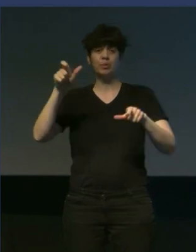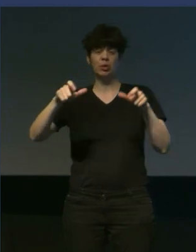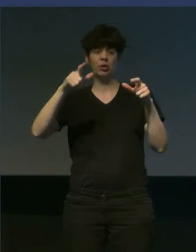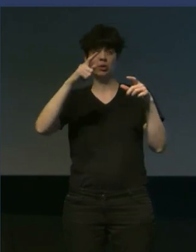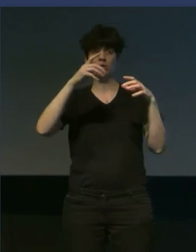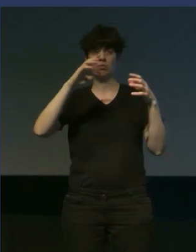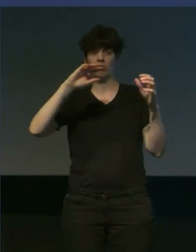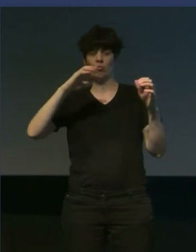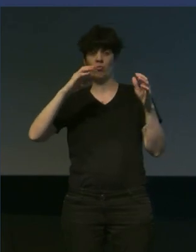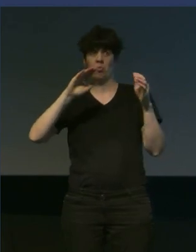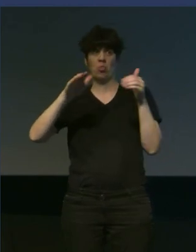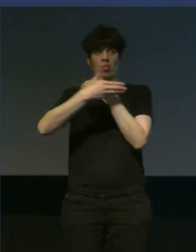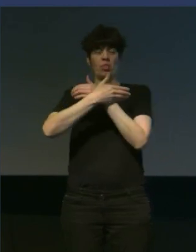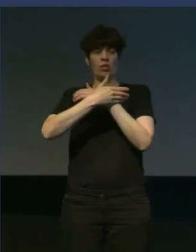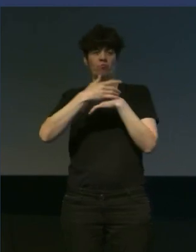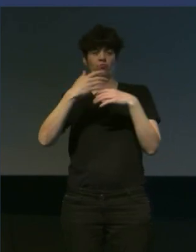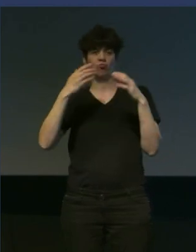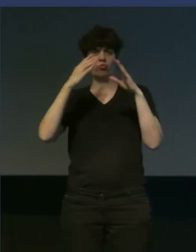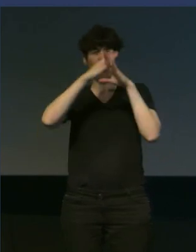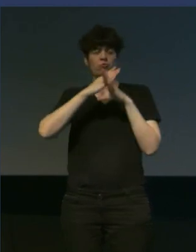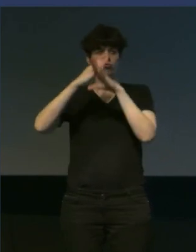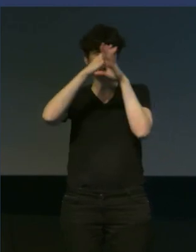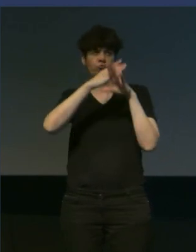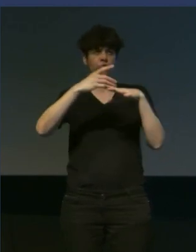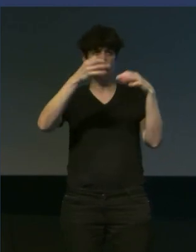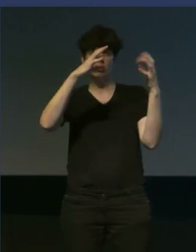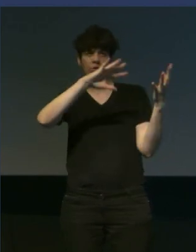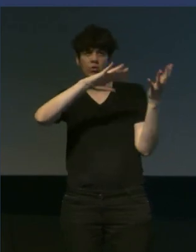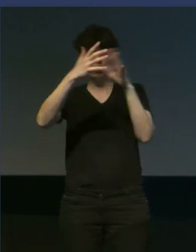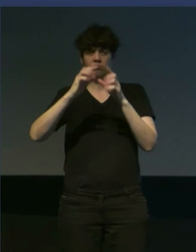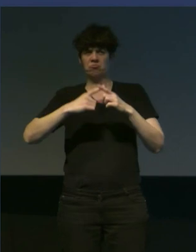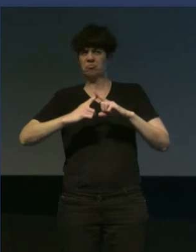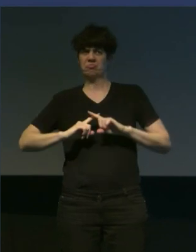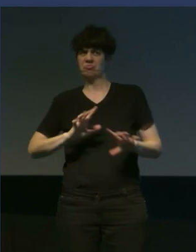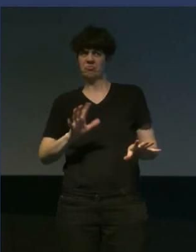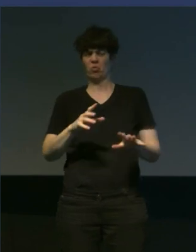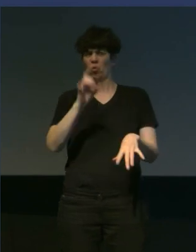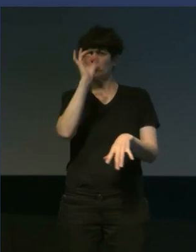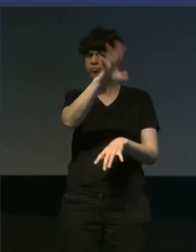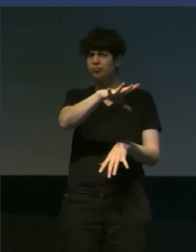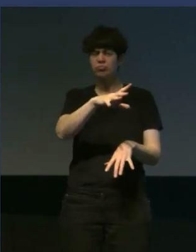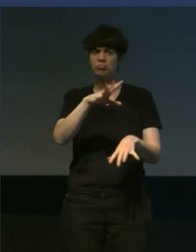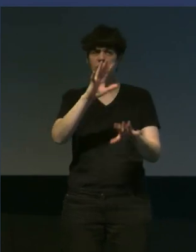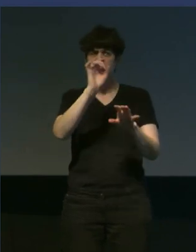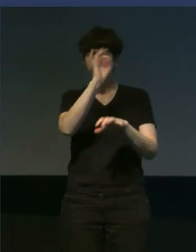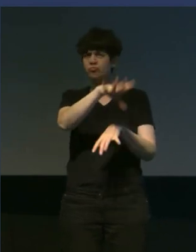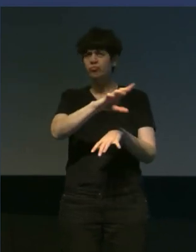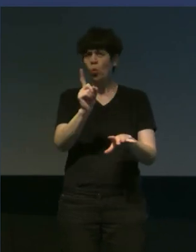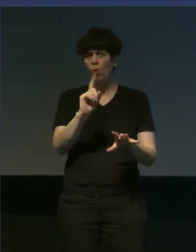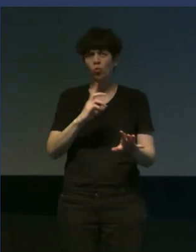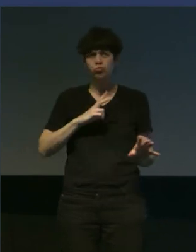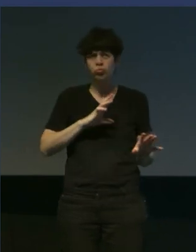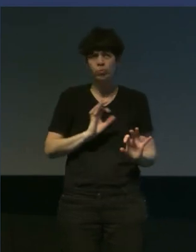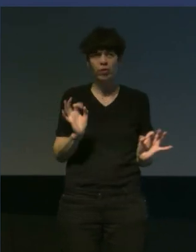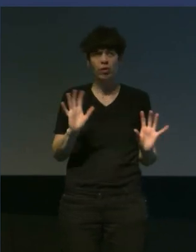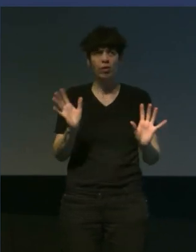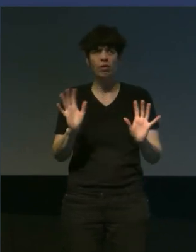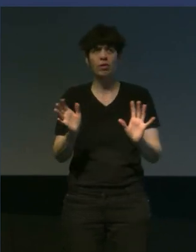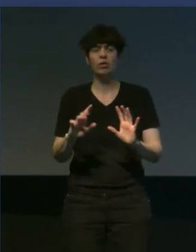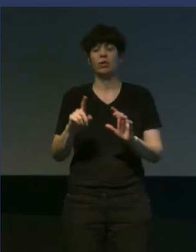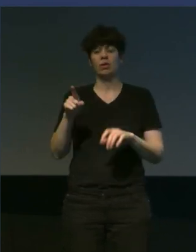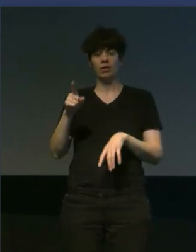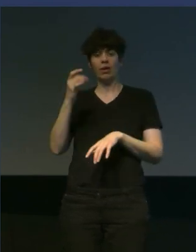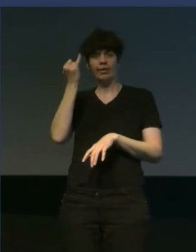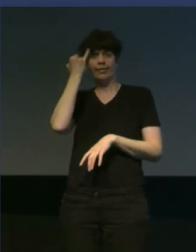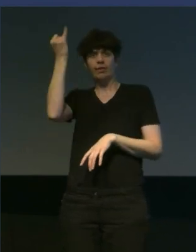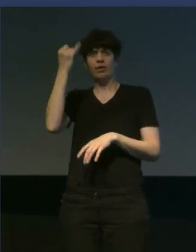dérivés. Et qui vont nier, voire carrément nier le changement climatique. Et en fait, eux, ils ont l'idée de faire 10 fiches